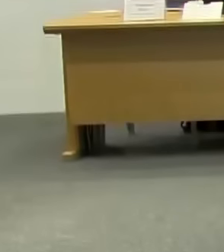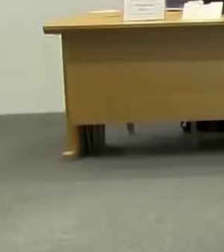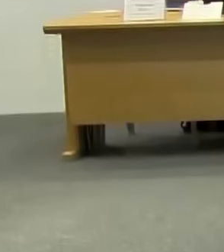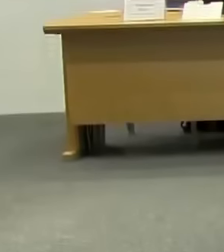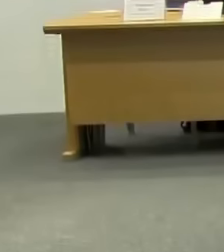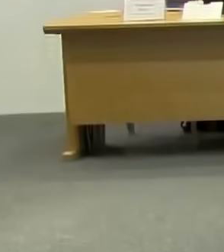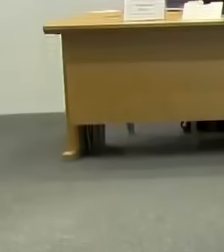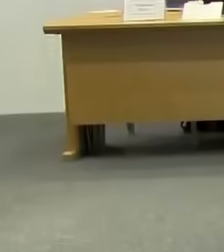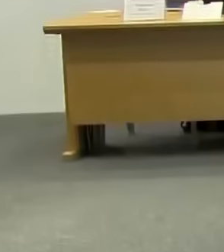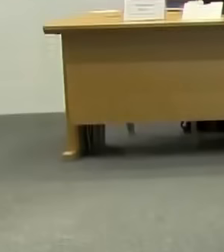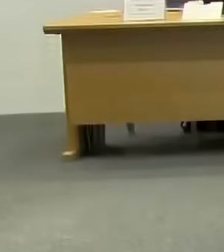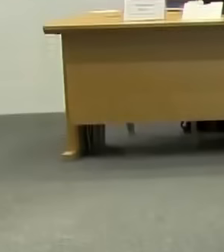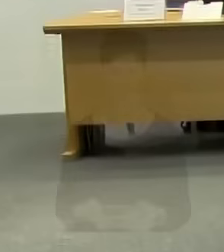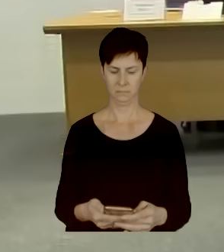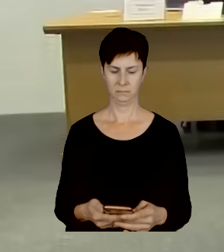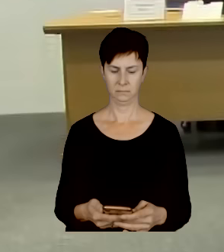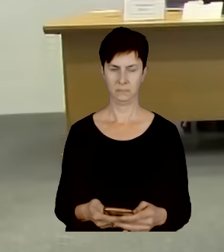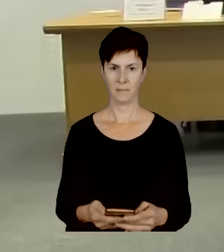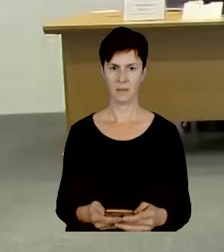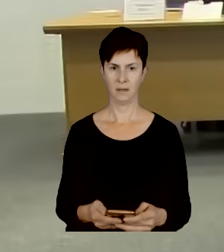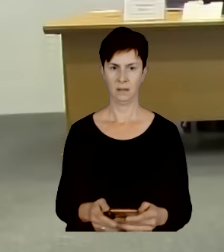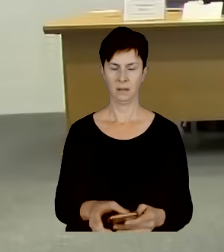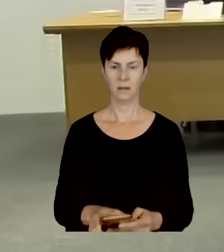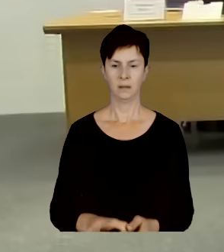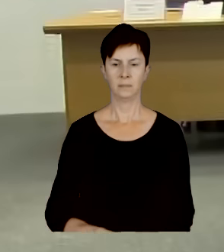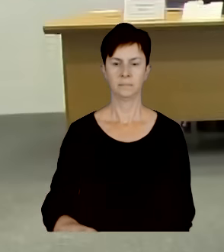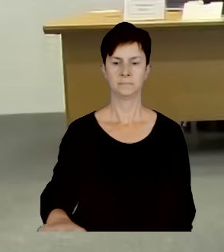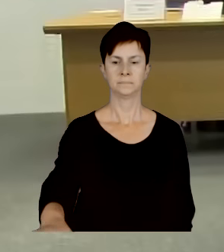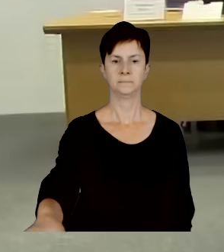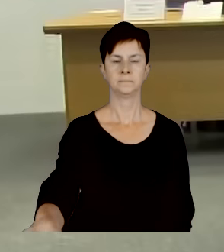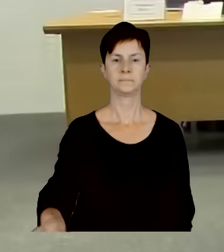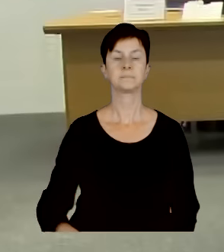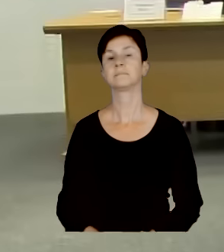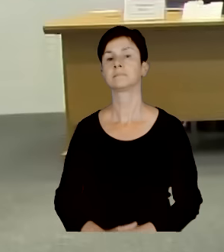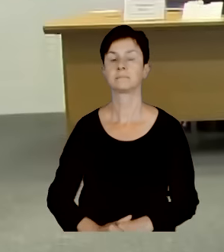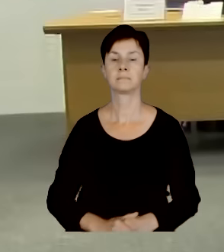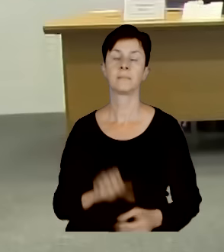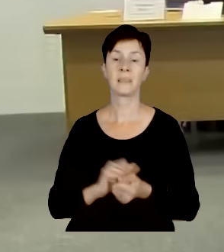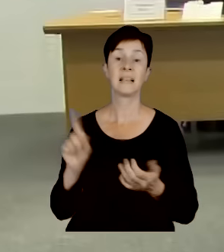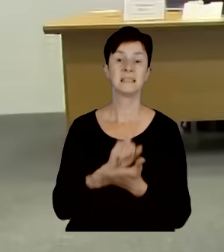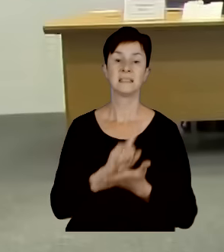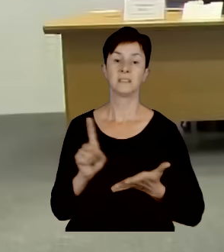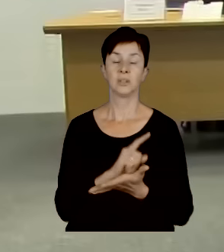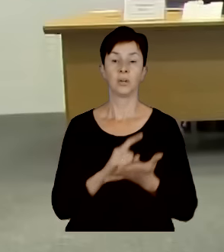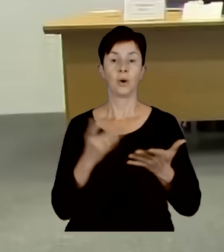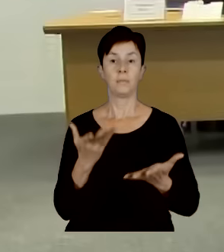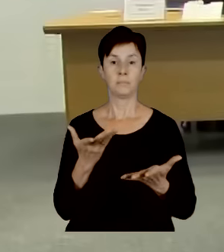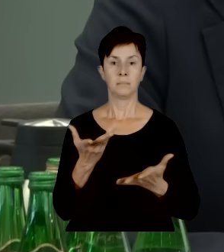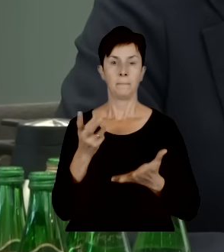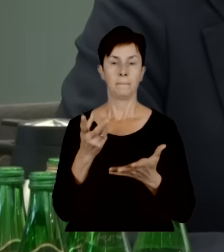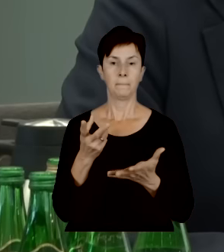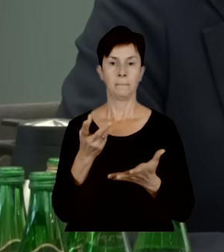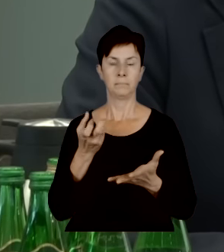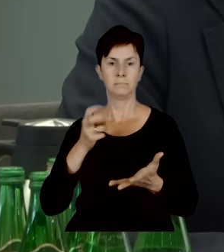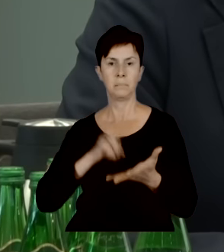proces na tyle duż na tyle długi że istniało także ryzyko tego że że właśnie braku rzetelnej